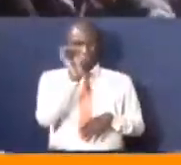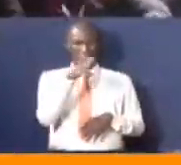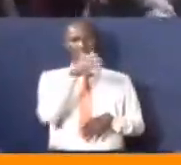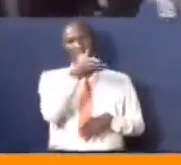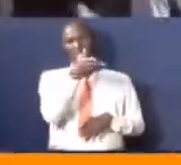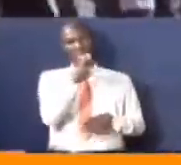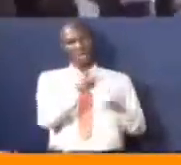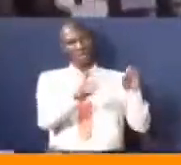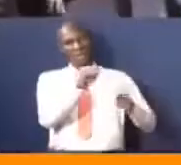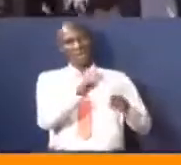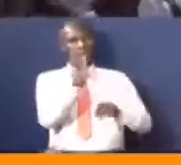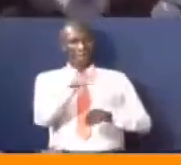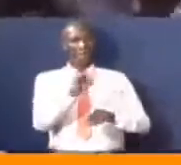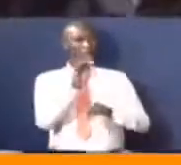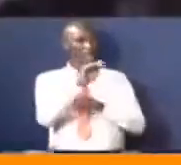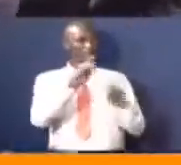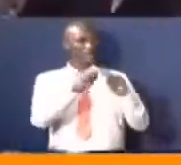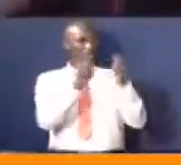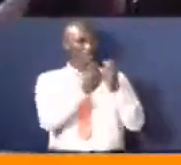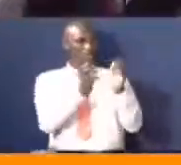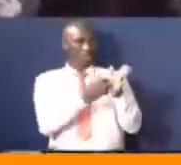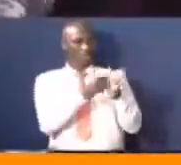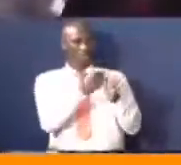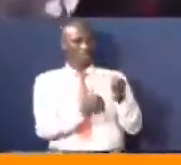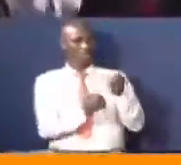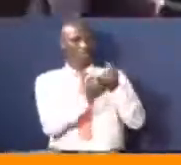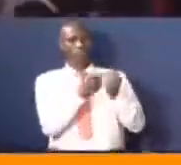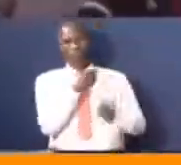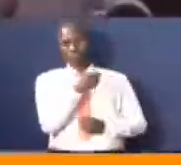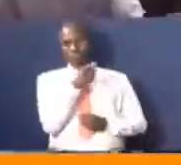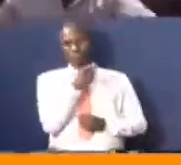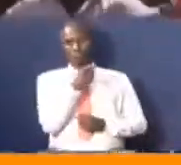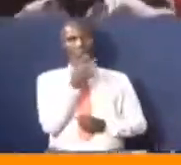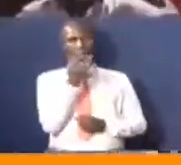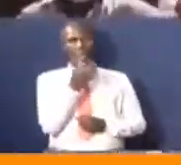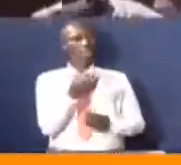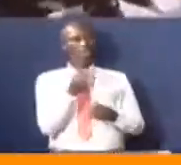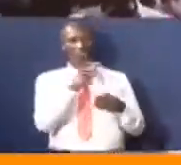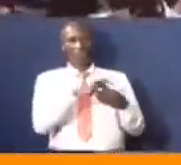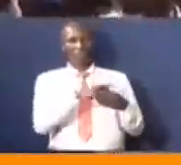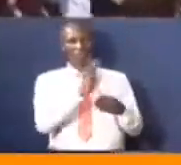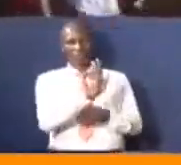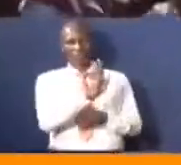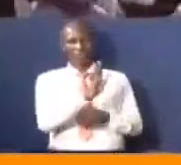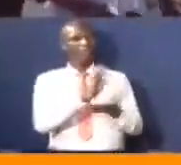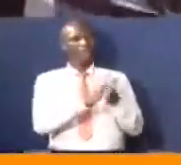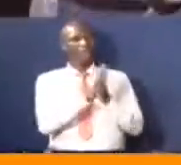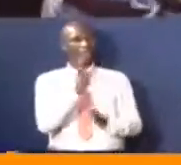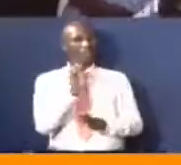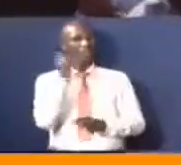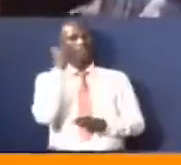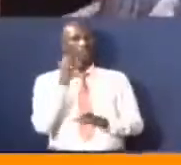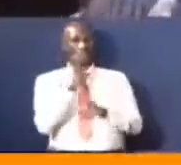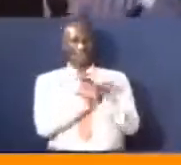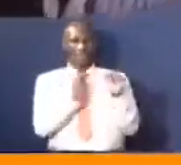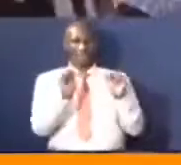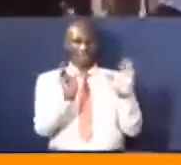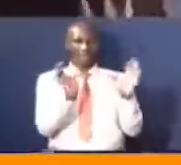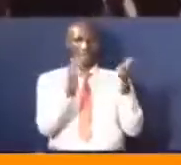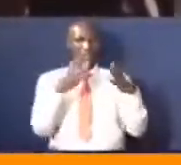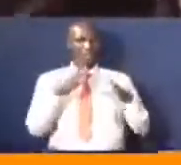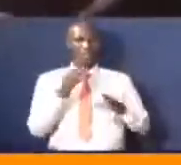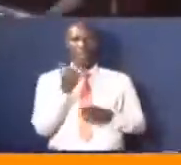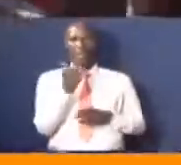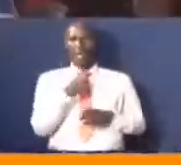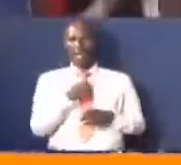uu na kuliamba ya mukambe vikiena kumukwata koko kwa kumukune ya Kura towe President wa katano wa ndino Aidhuthya alama tambe